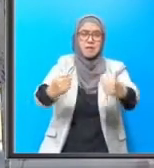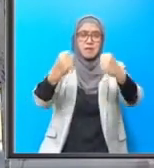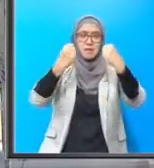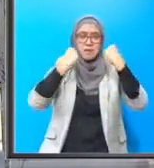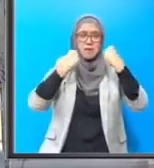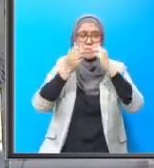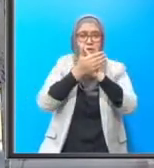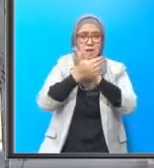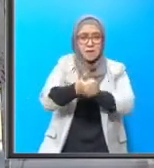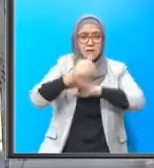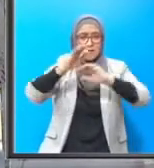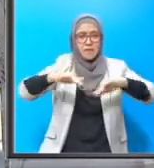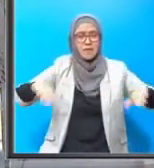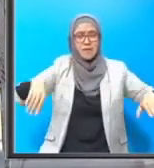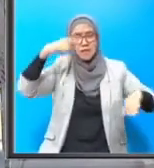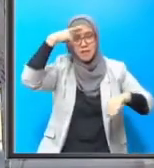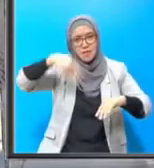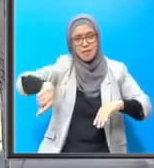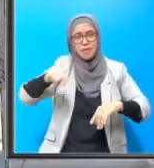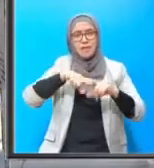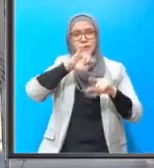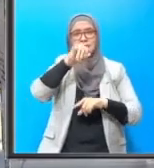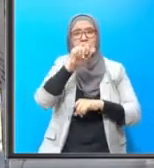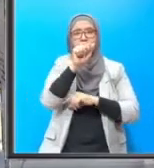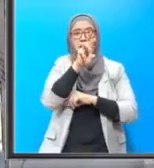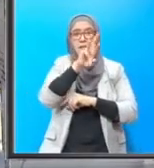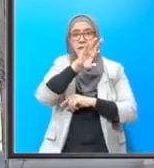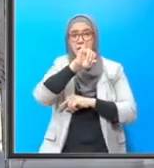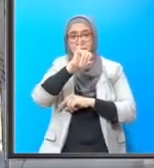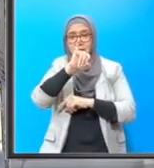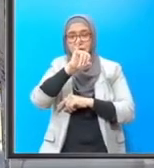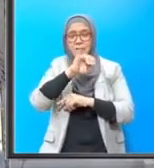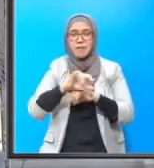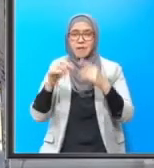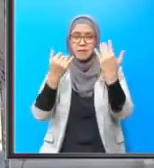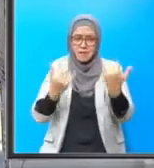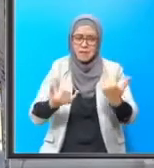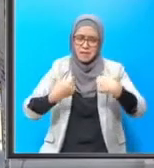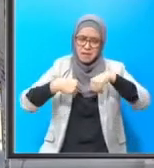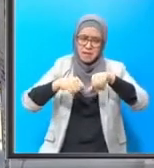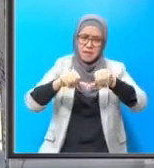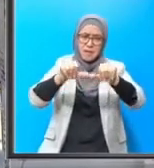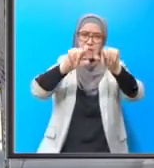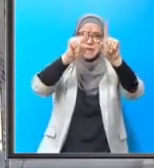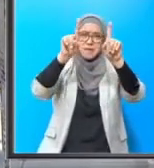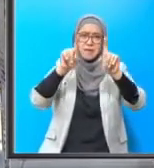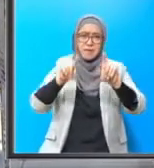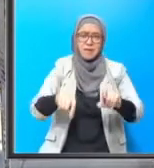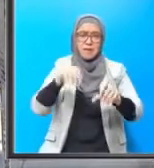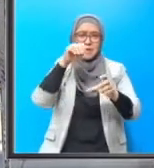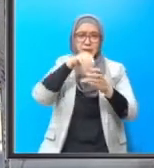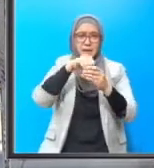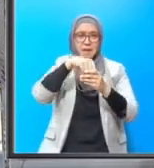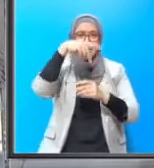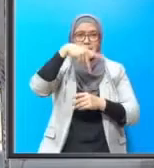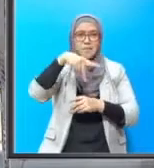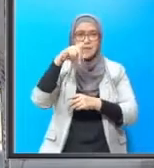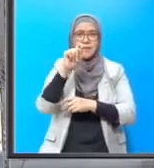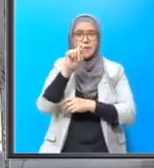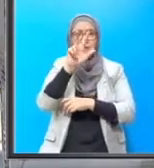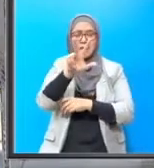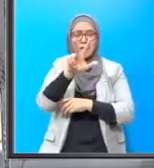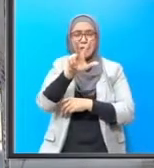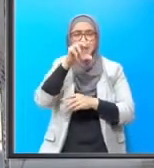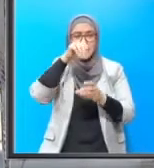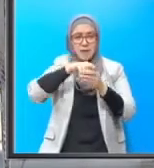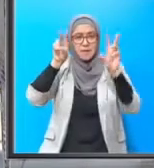hingga kini kemahiran membaca dan menulis jauh masih lagi diuji dalam petak Sheeran tingkatan 33 dalam mata pelajaran